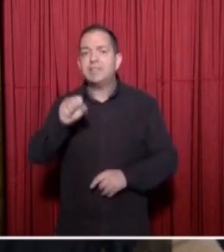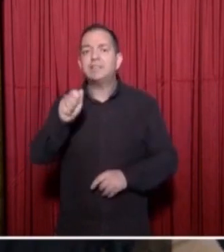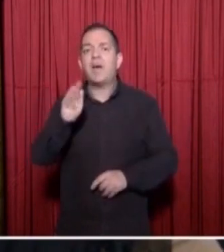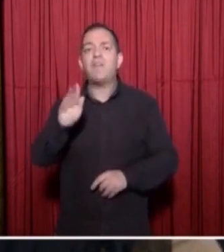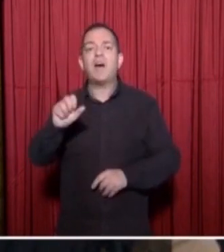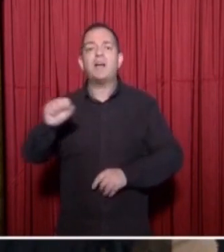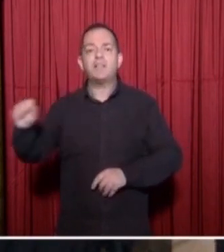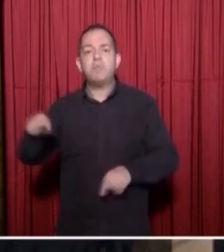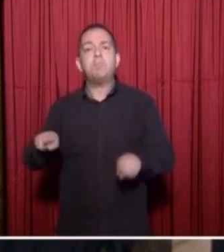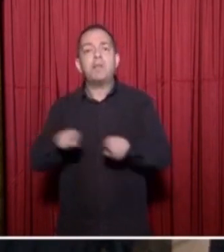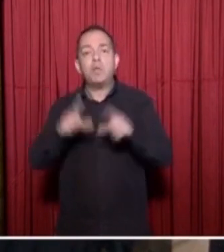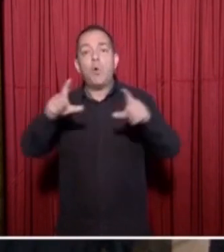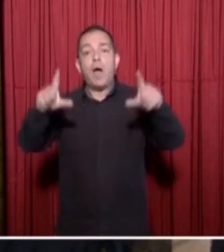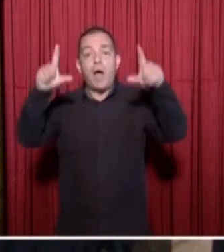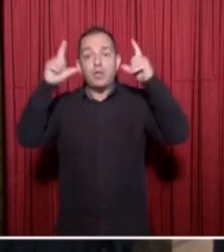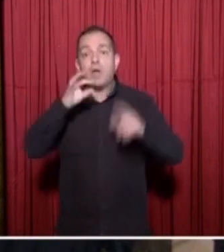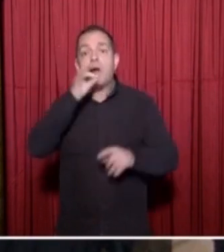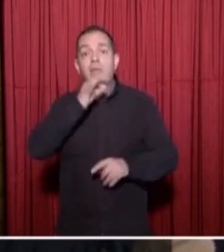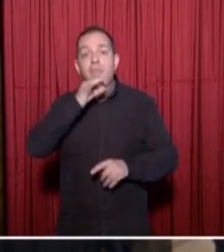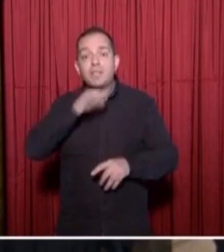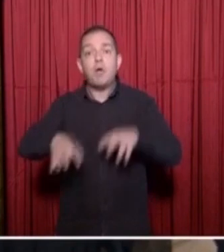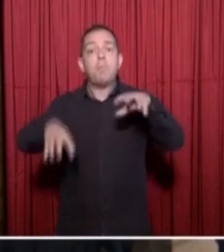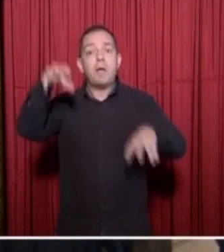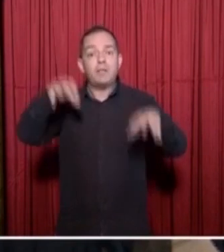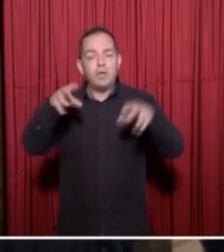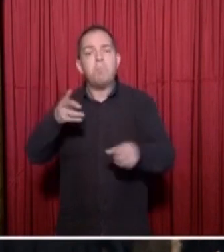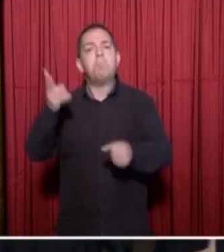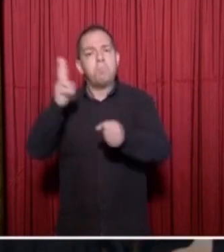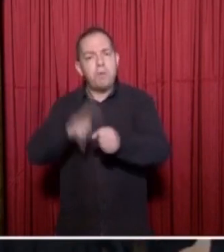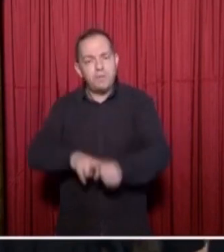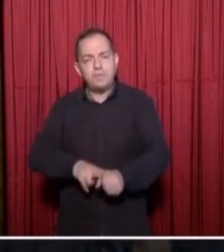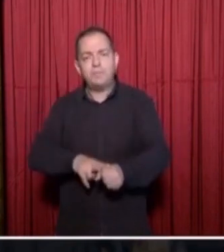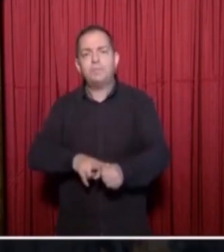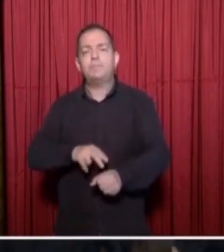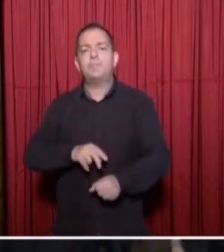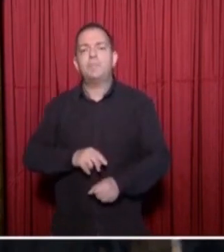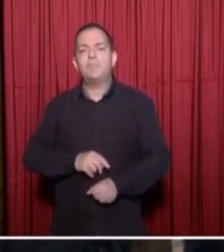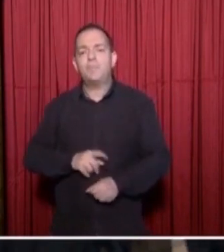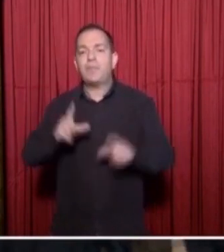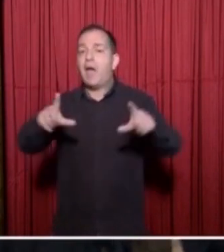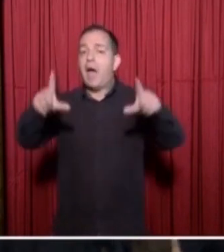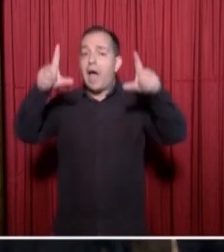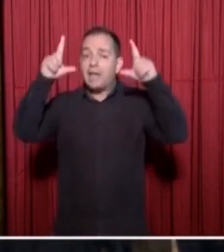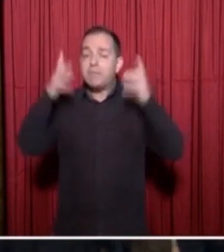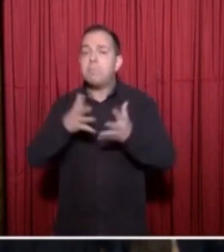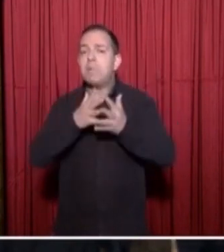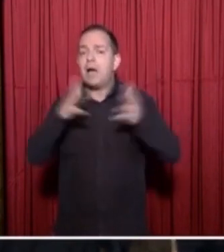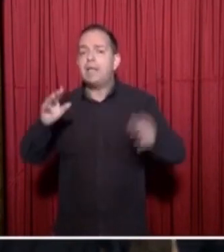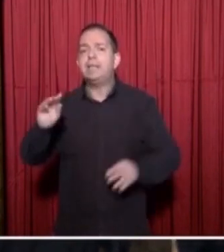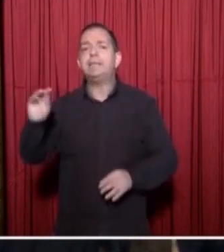του Οσίου Αθανασίου, του εν το Μετεώρο εν ειρήνη τελειούτε. Τη Αγία και